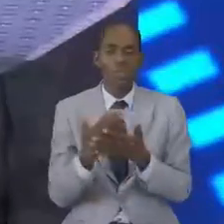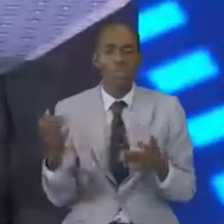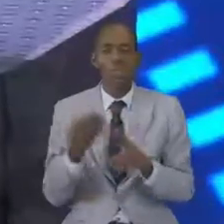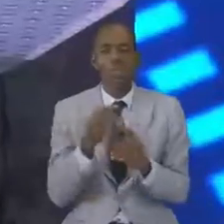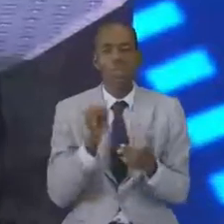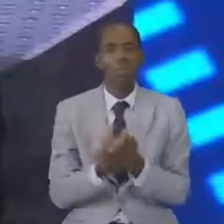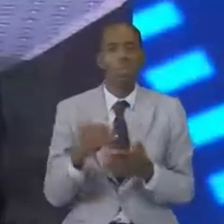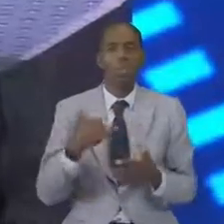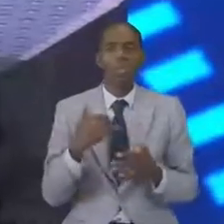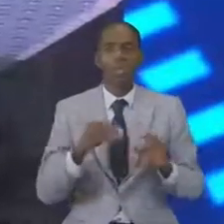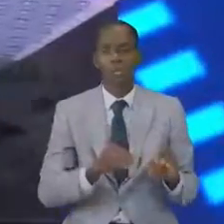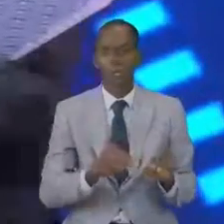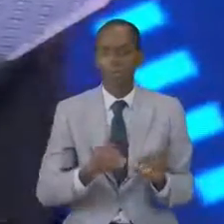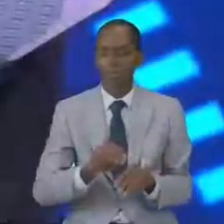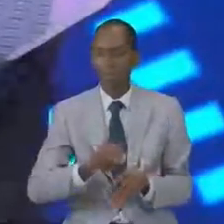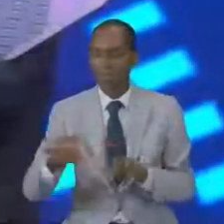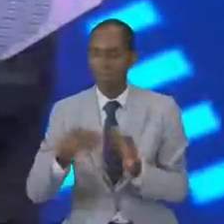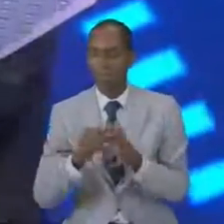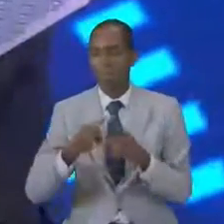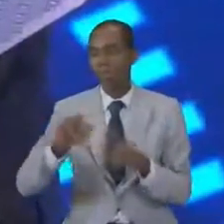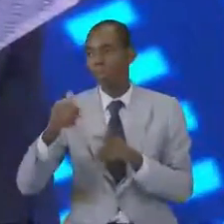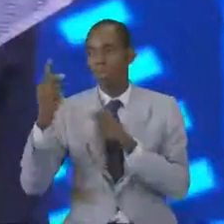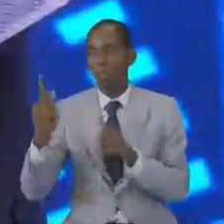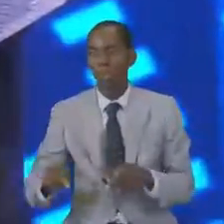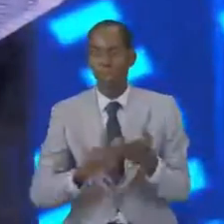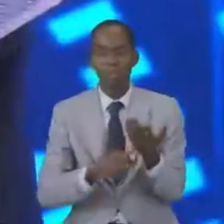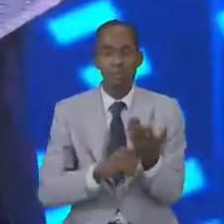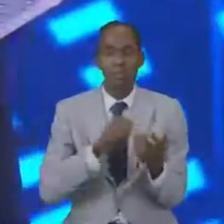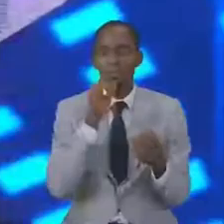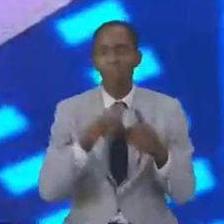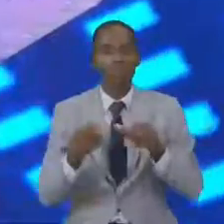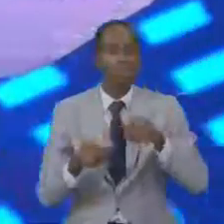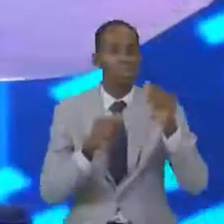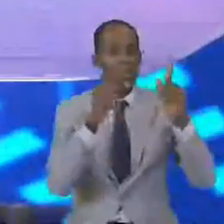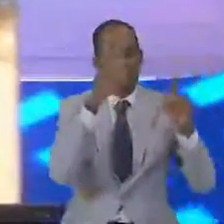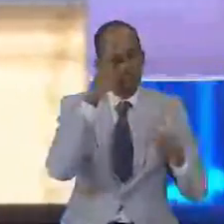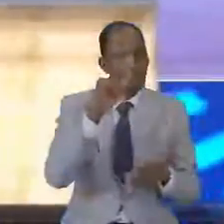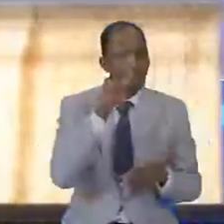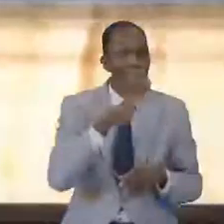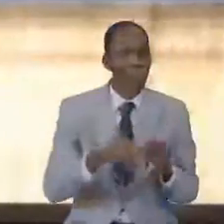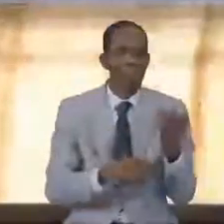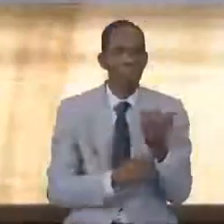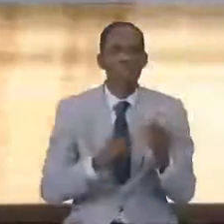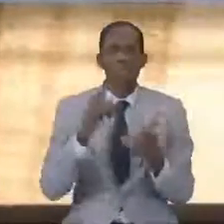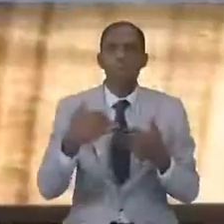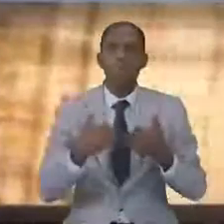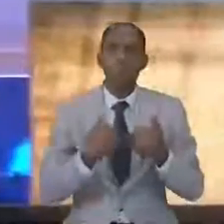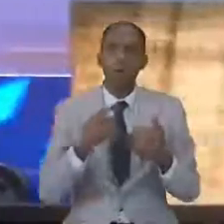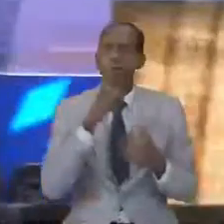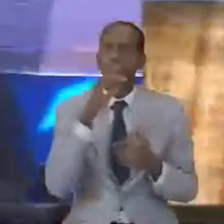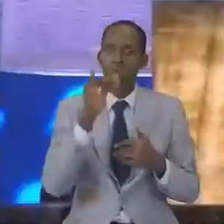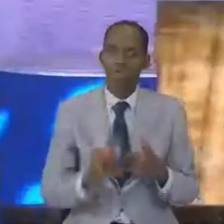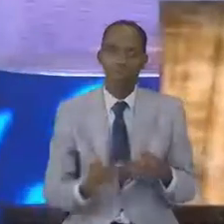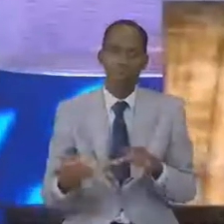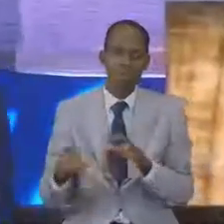quelque chose de cela vous semez pas pour l'accès de quelqu'un d'autre vous ne savez pas pour la chaîne de notre homme de notre femme mais vous aimez pour